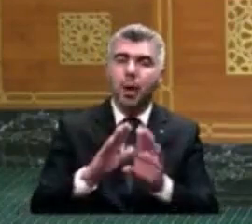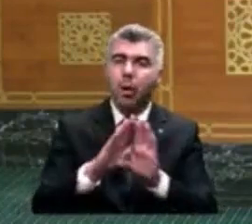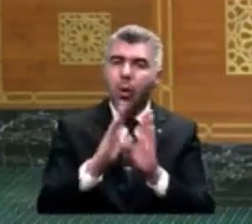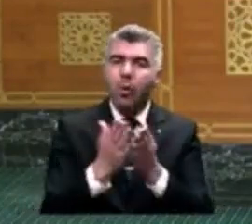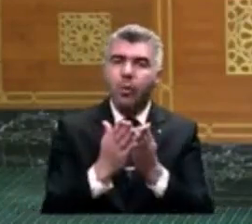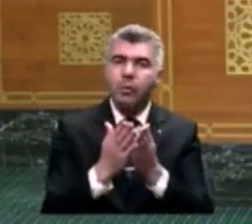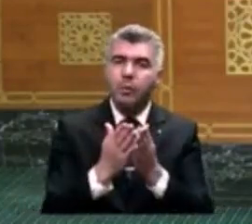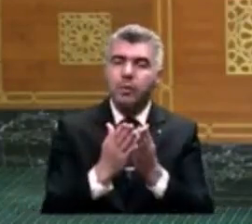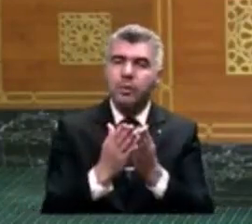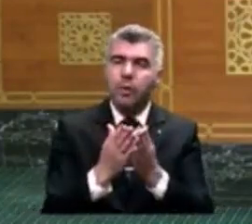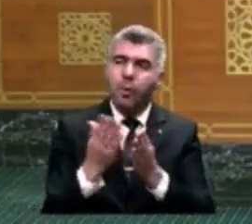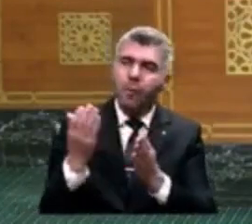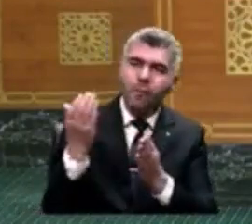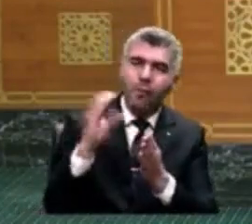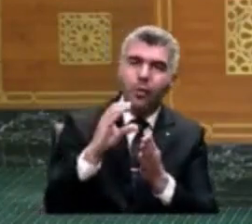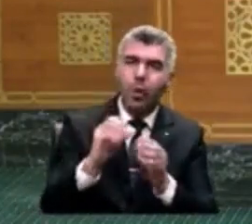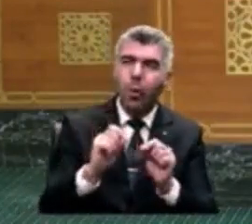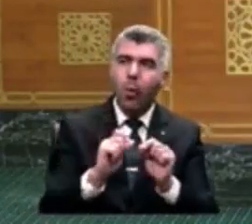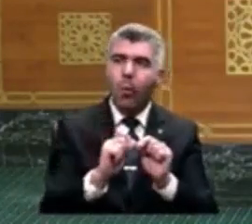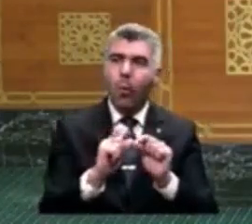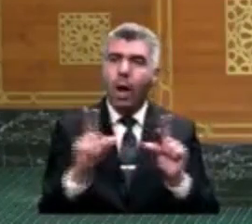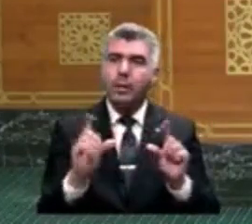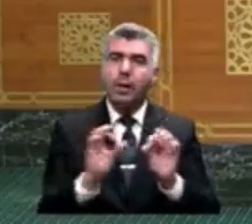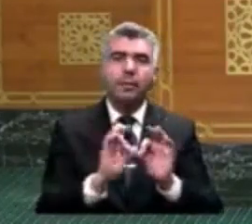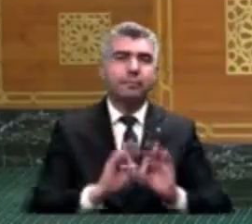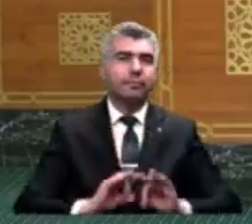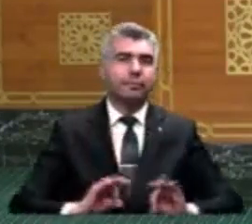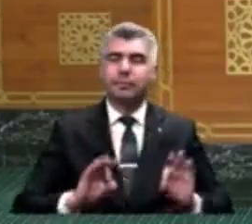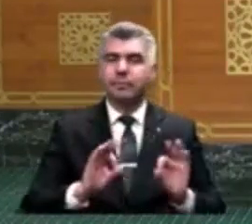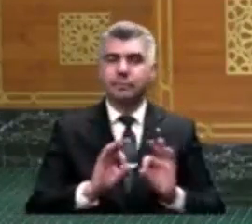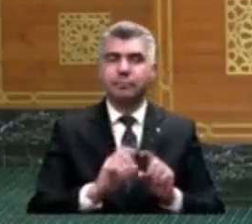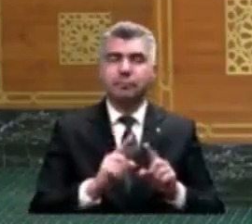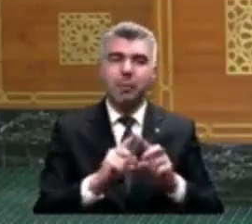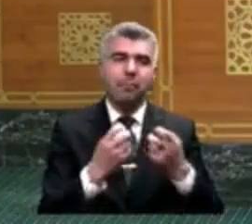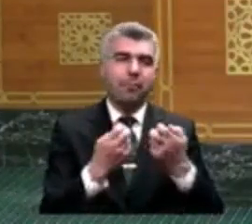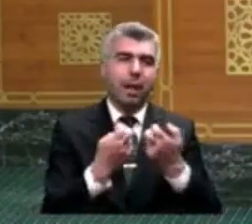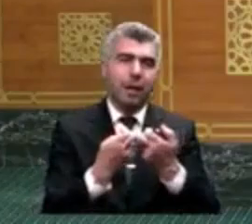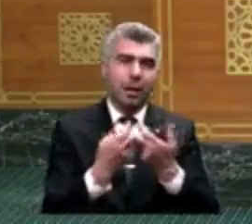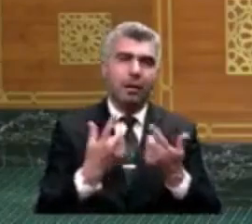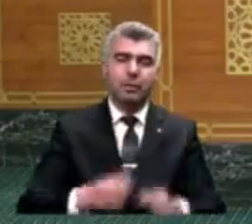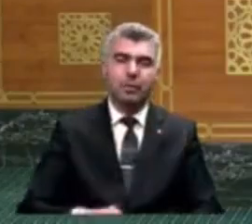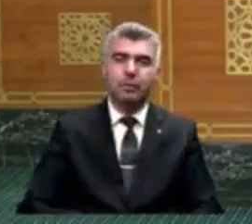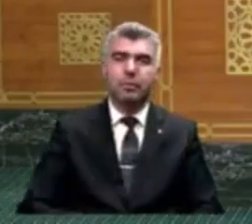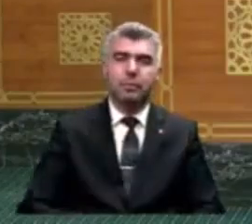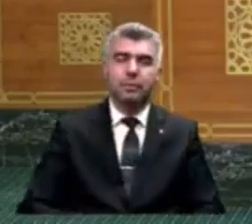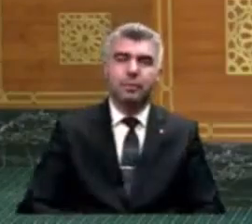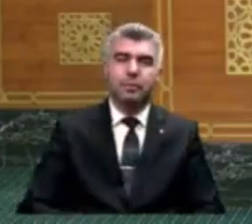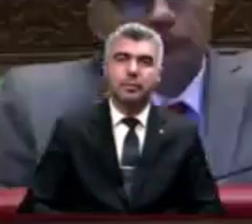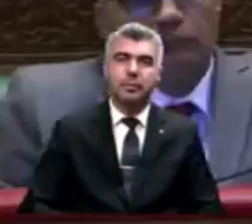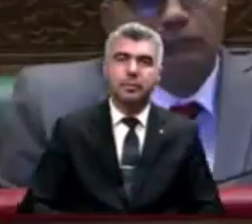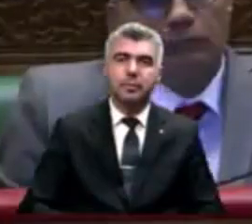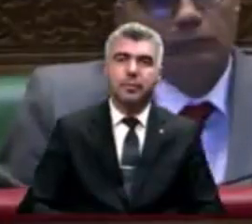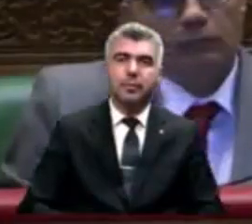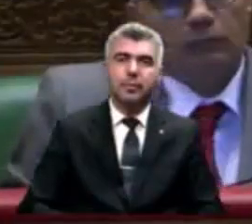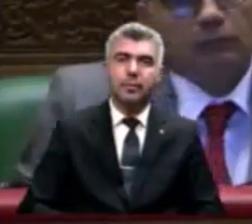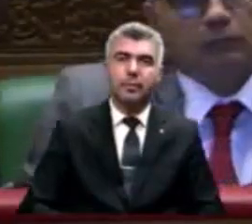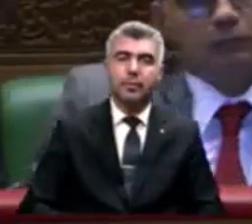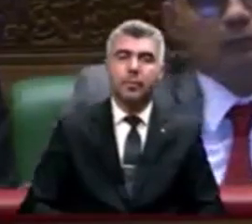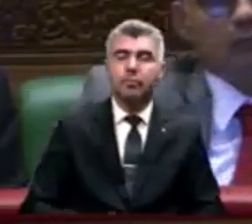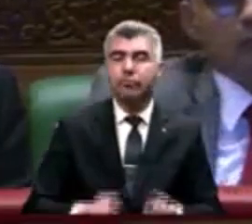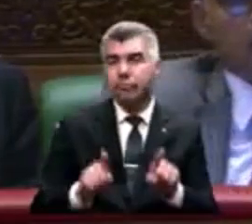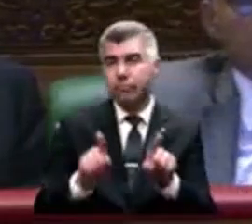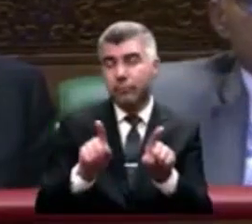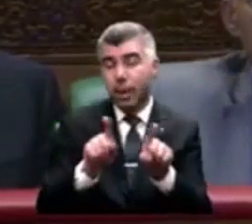الصوره الواضحه. حنا اعتبرنا بان هذا راه